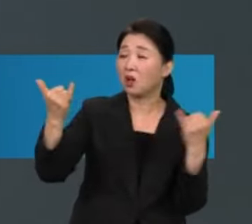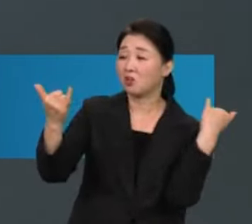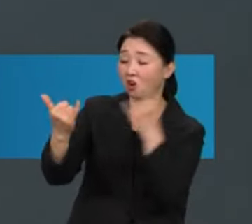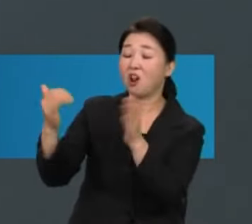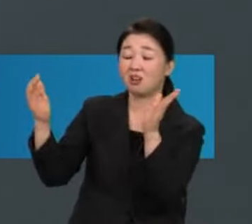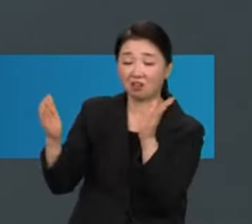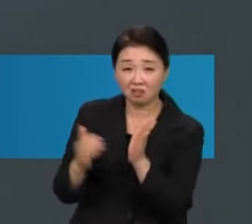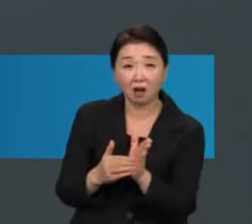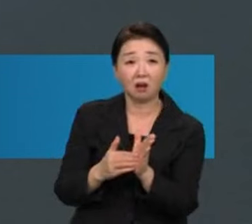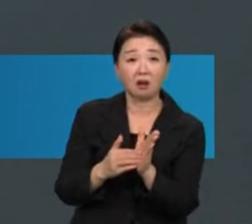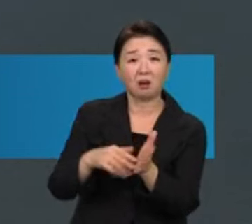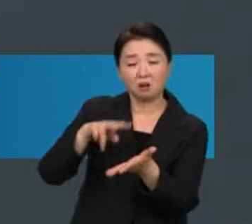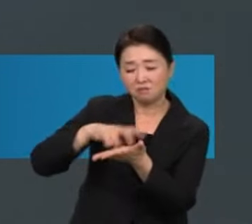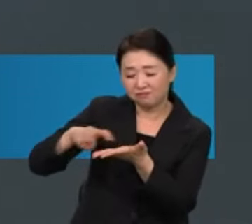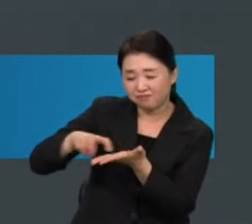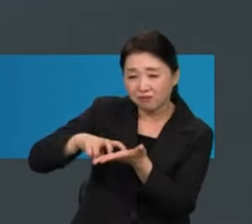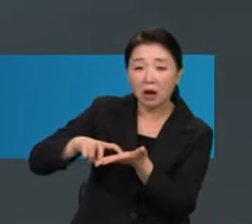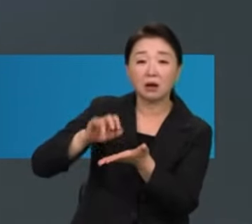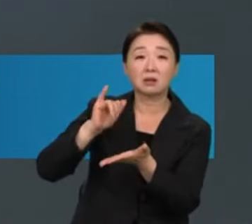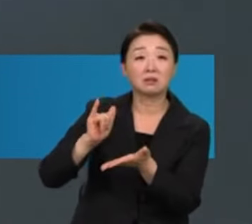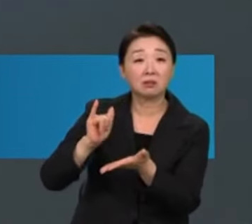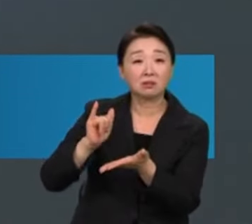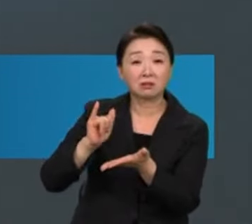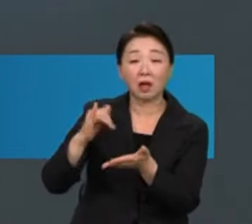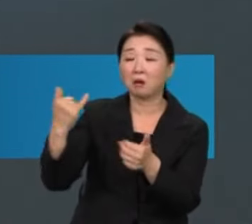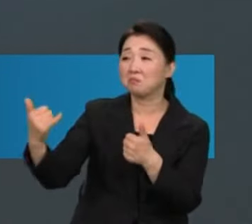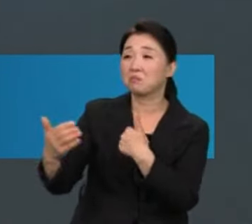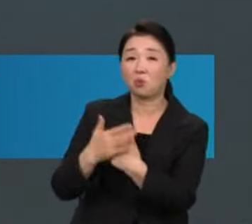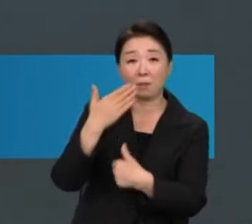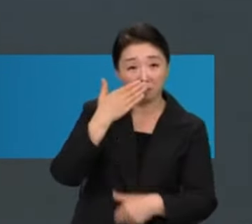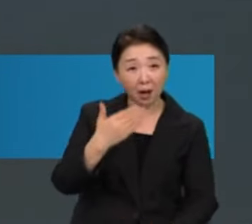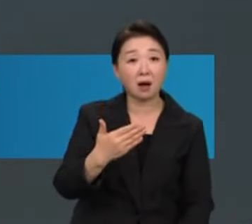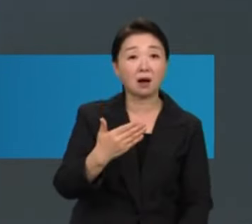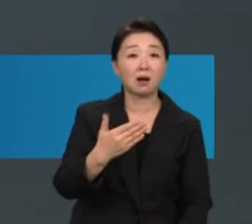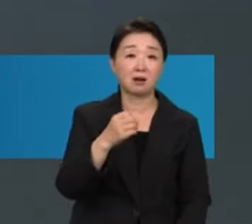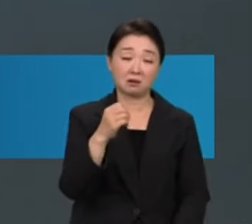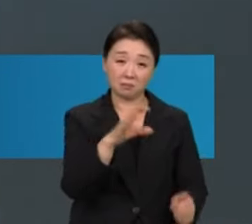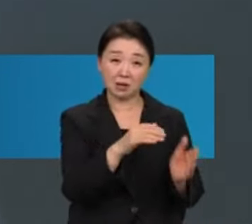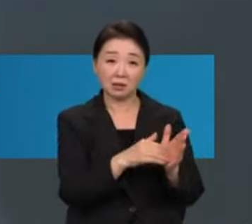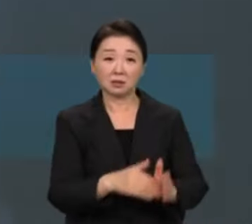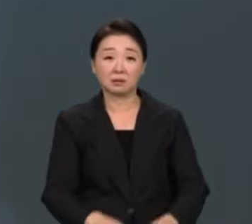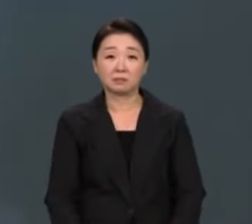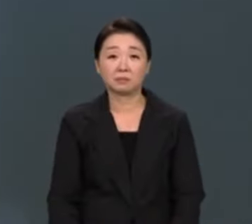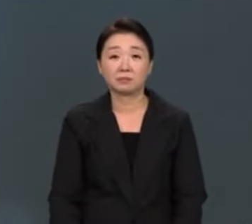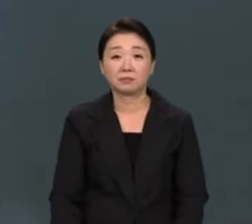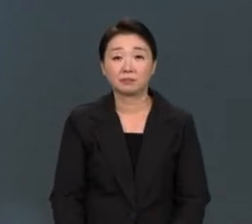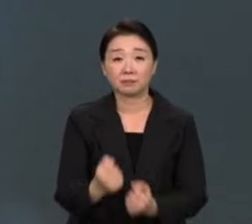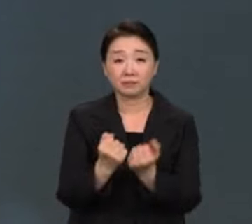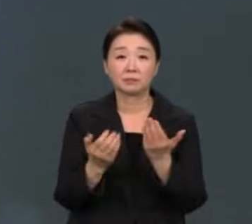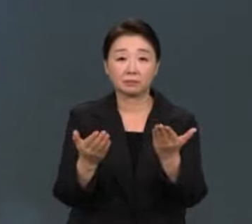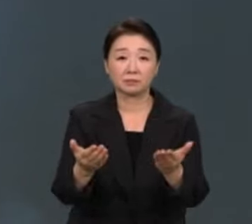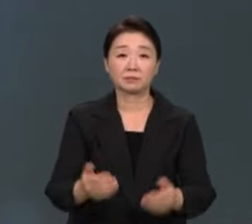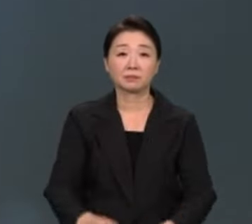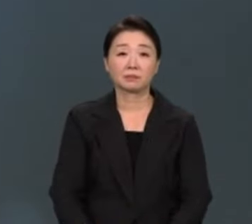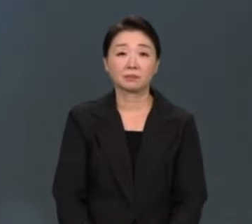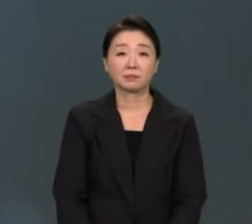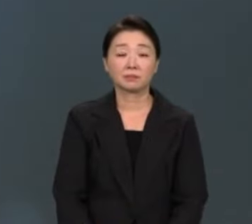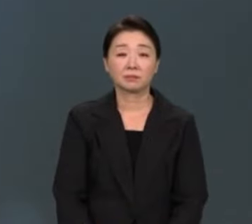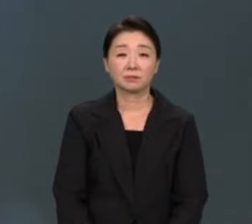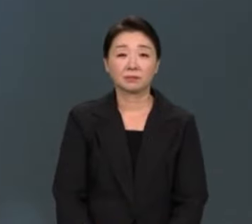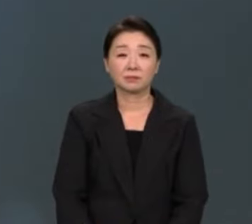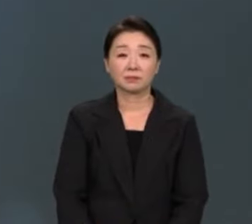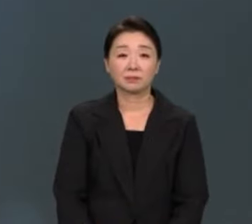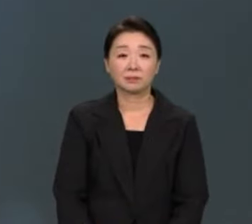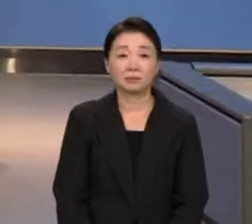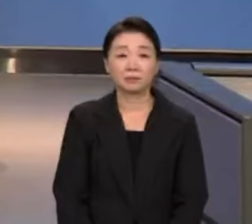구구절절하게 문자로 보냈다 여사가 도와줄거다 이렇게 말하는데 계속해서 박사라 기자의 단독보도입니다